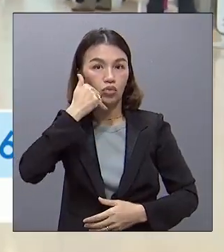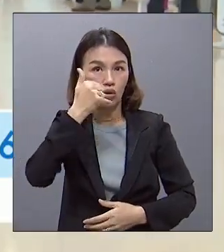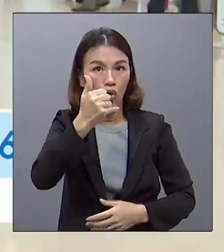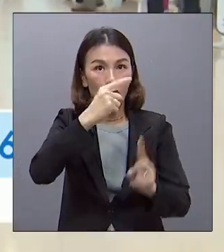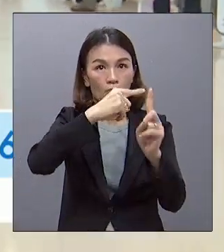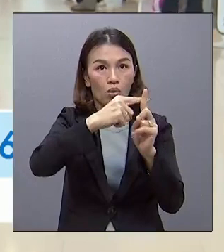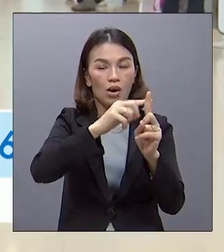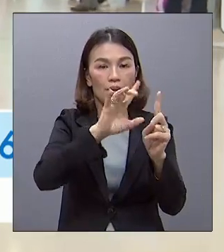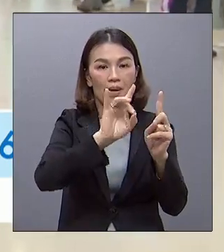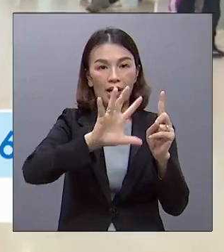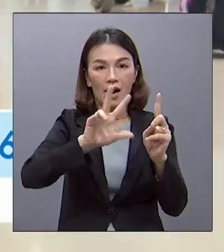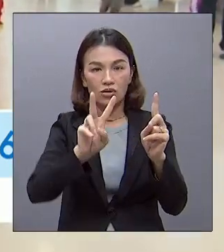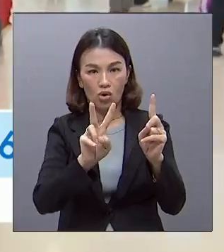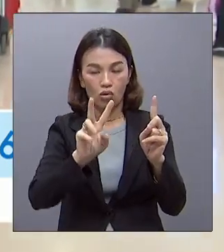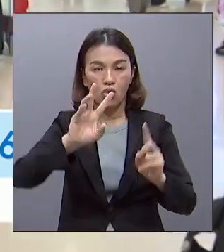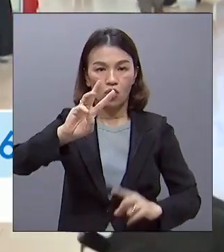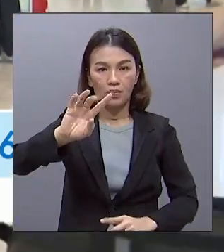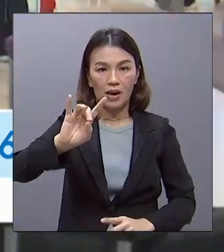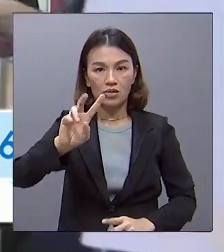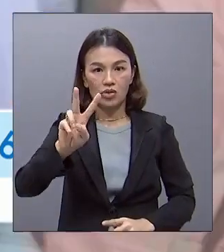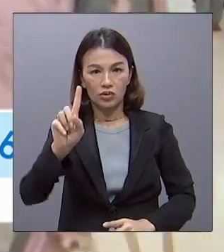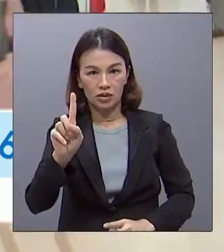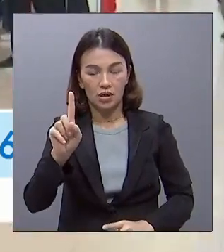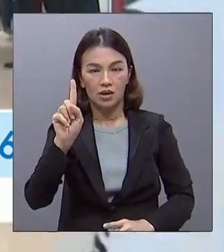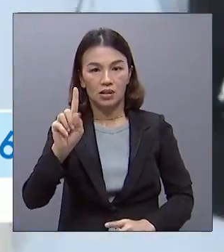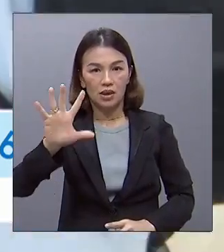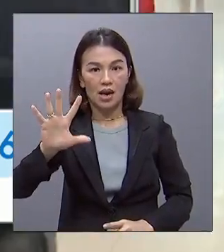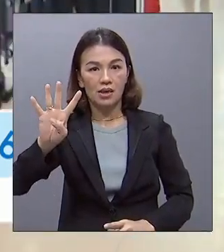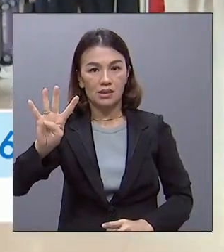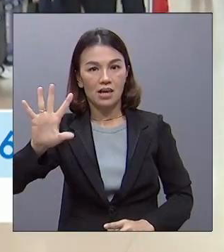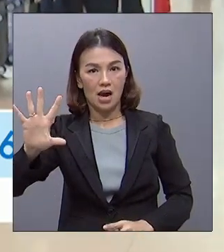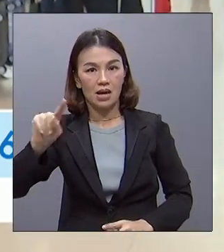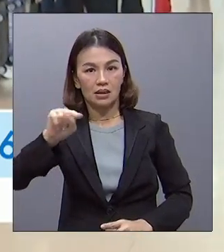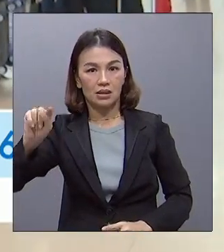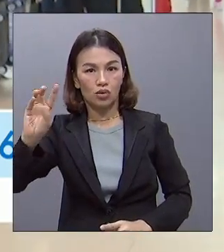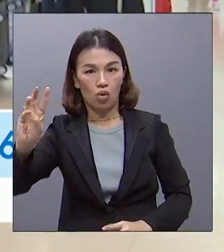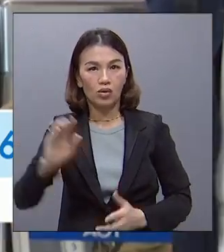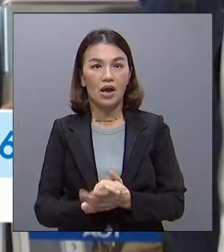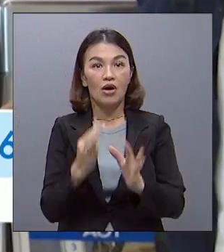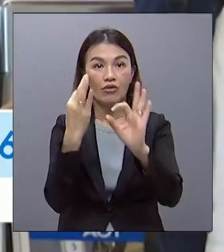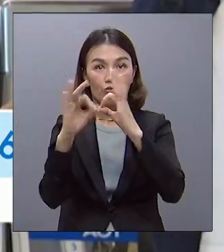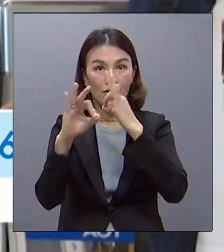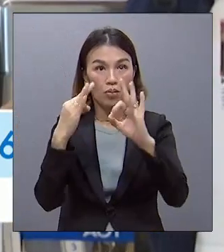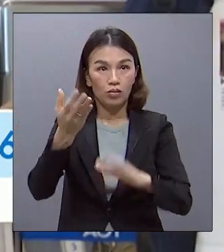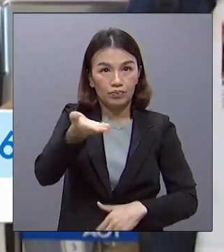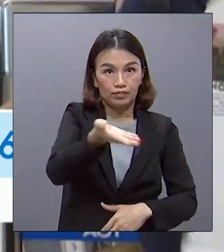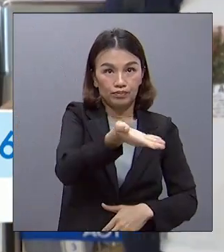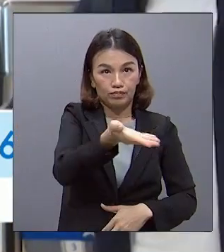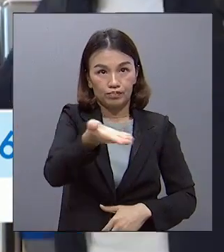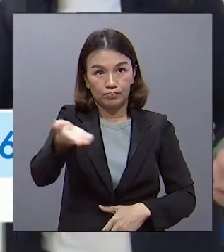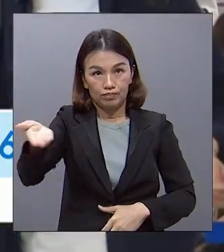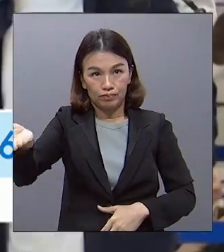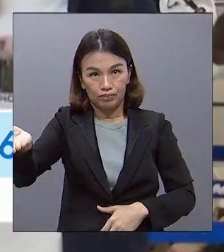บวก 852 68211545-6นะครับหรือเพจ Facebookก็ได้ที่Royal Thai